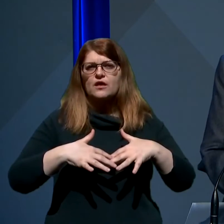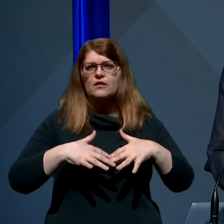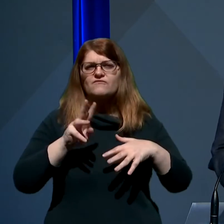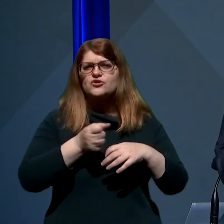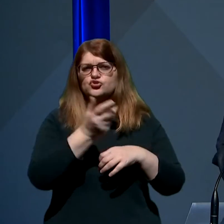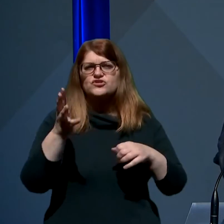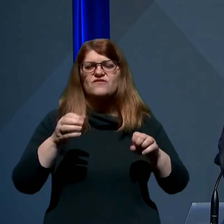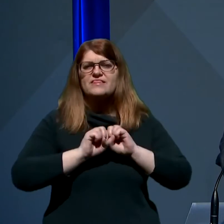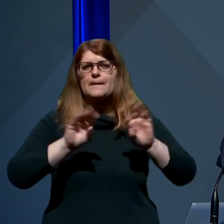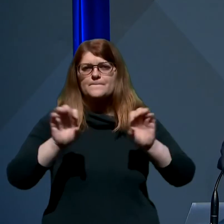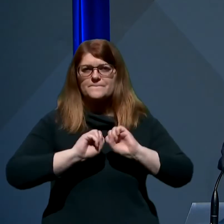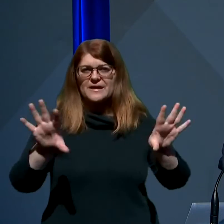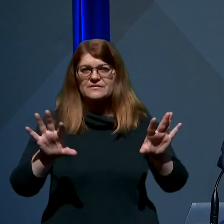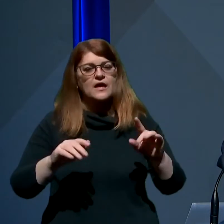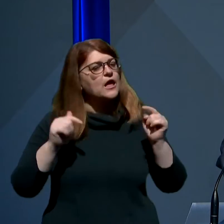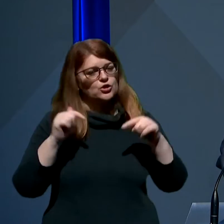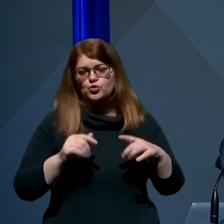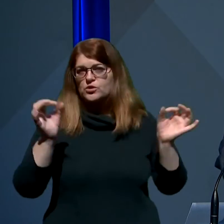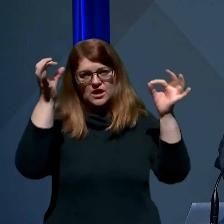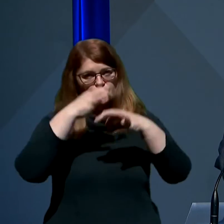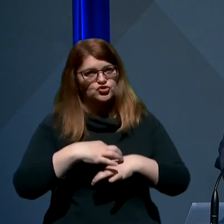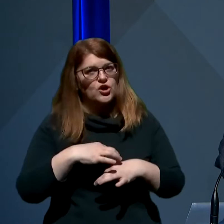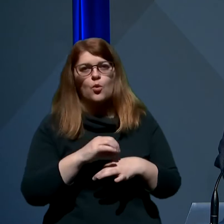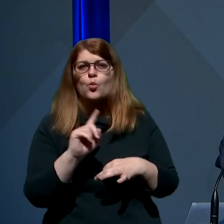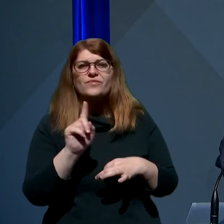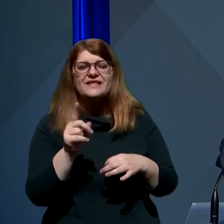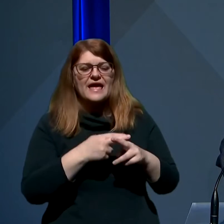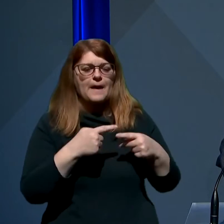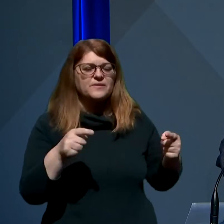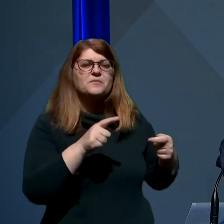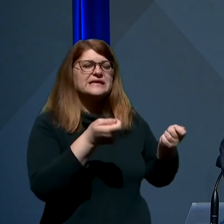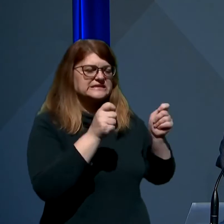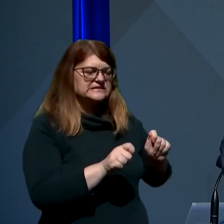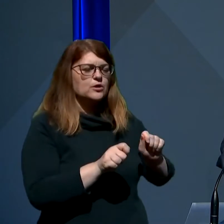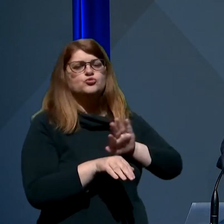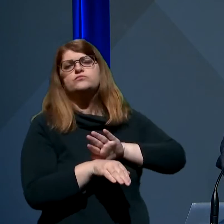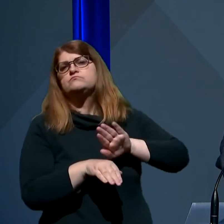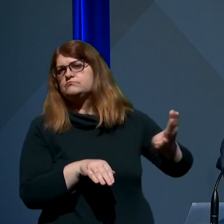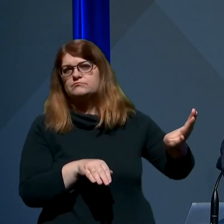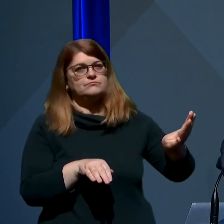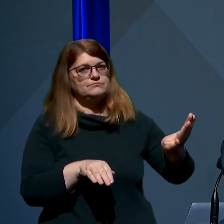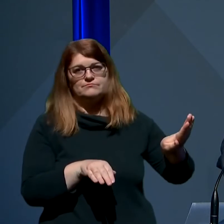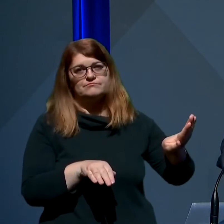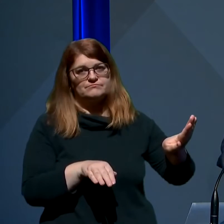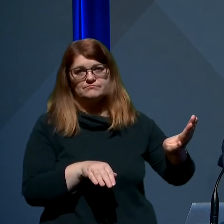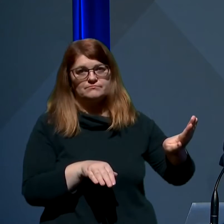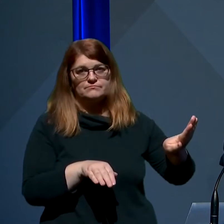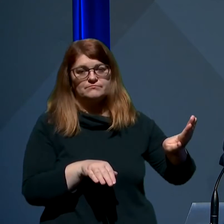medijih, tukaj žal ne gre za epidemijo, ki se zaključi in popolnoma izzveni.